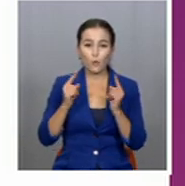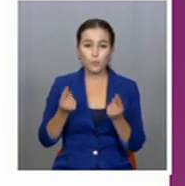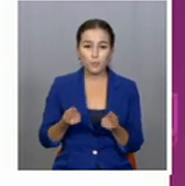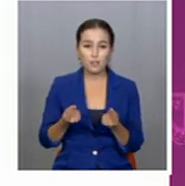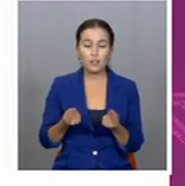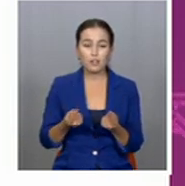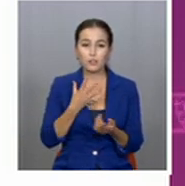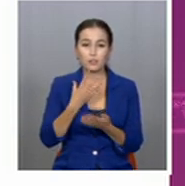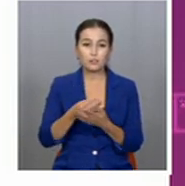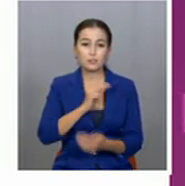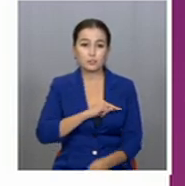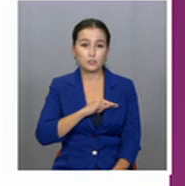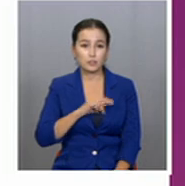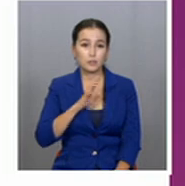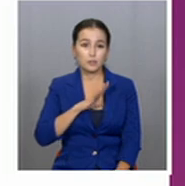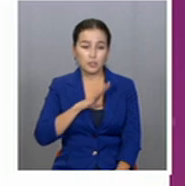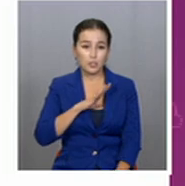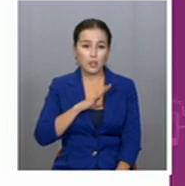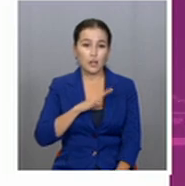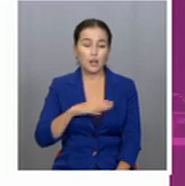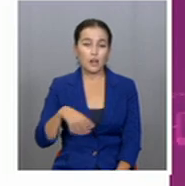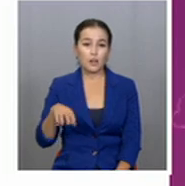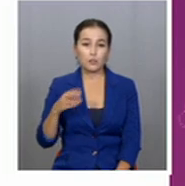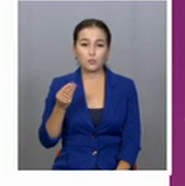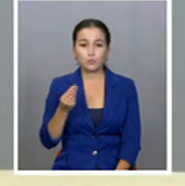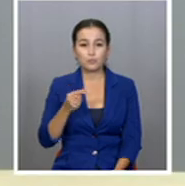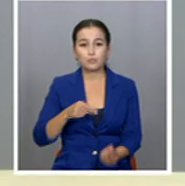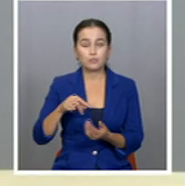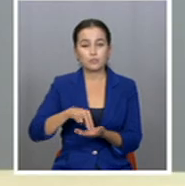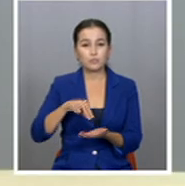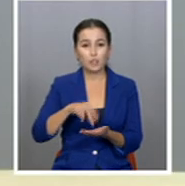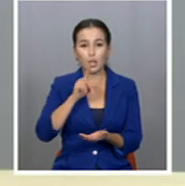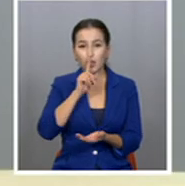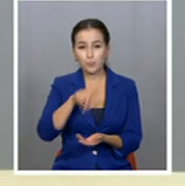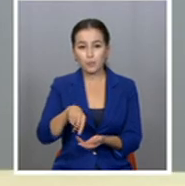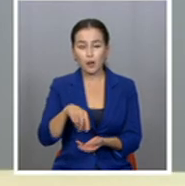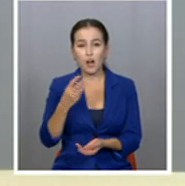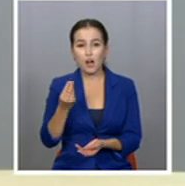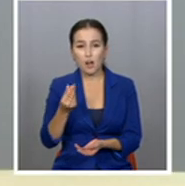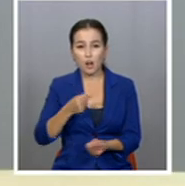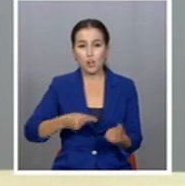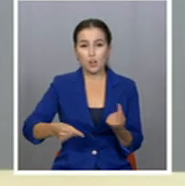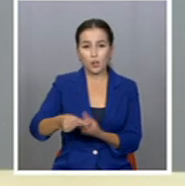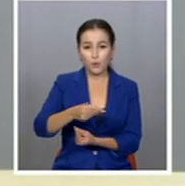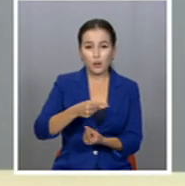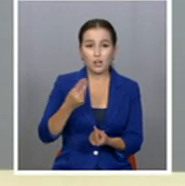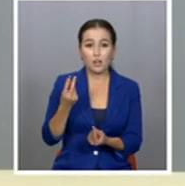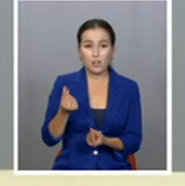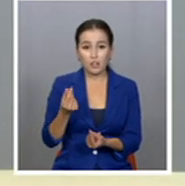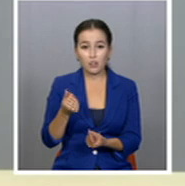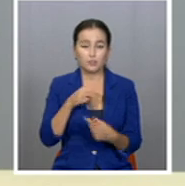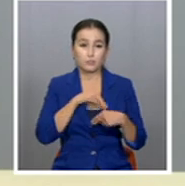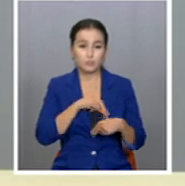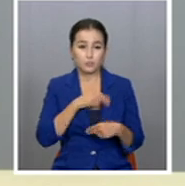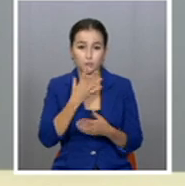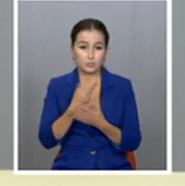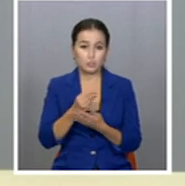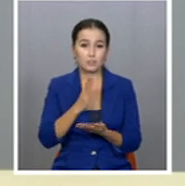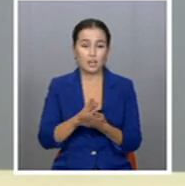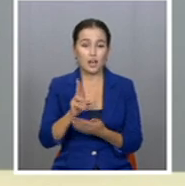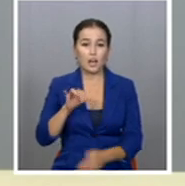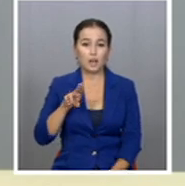кезде құн болмайды екен. Ал ақша, тауар, ақша формуласы қызмет еткен кезде